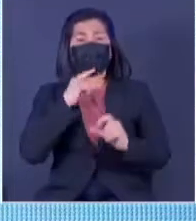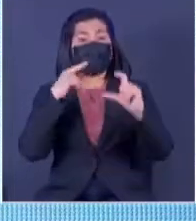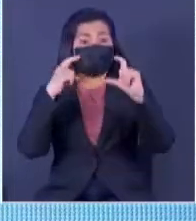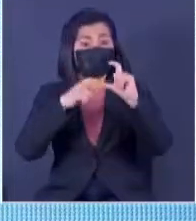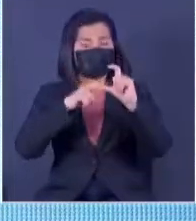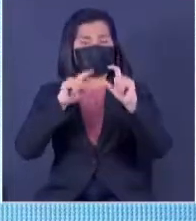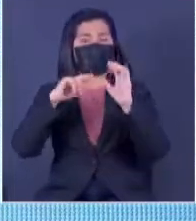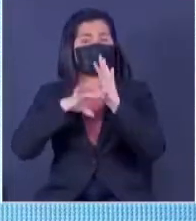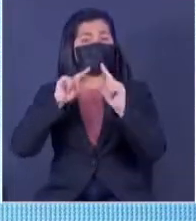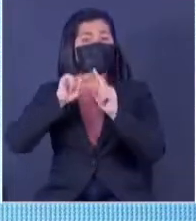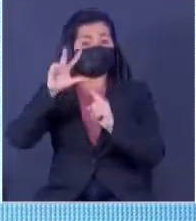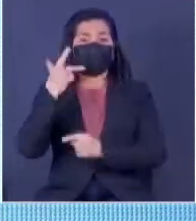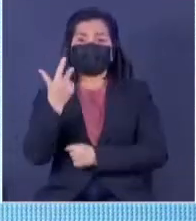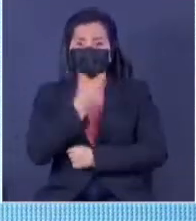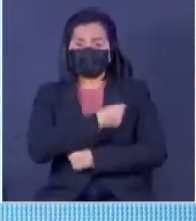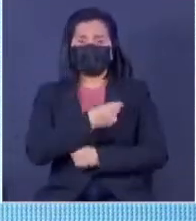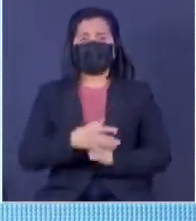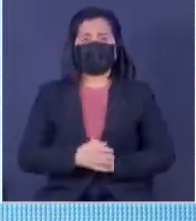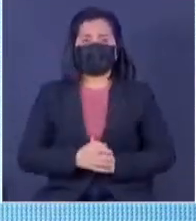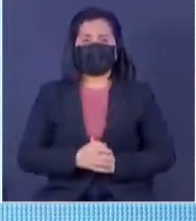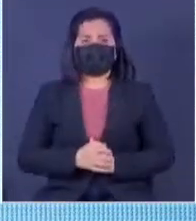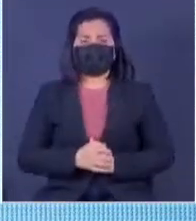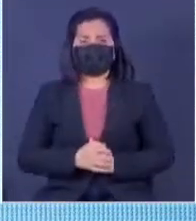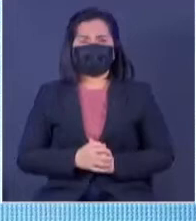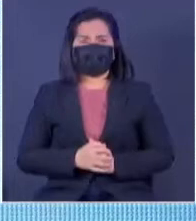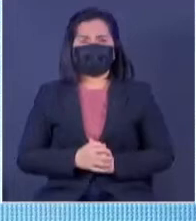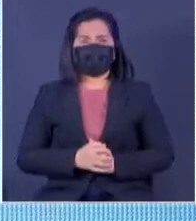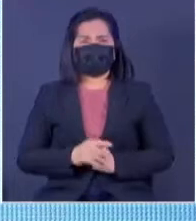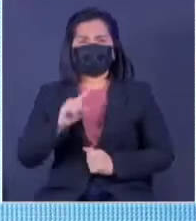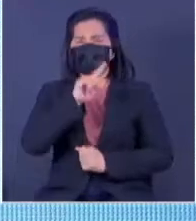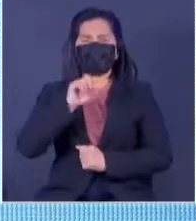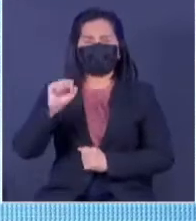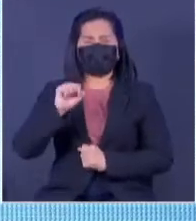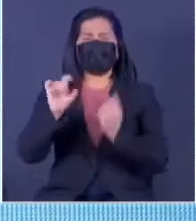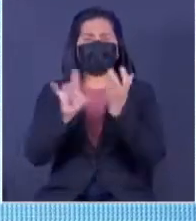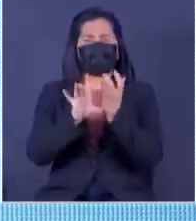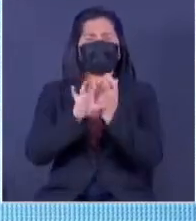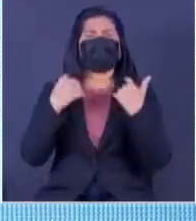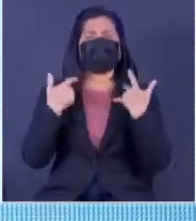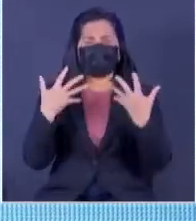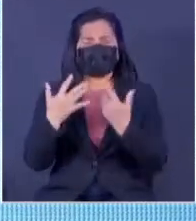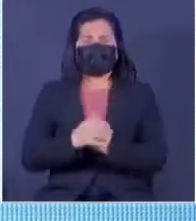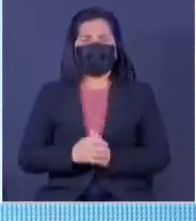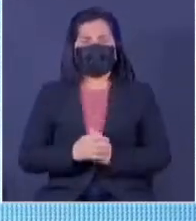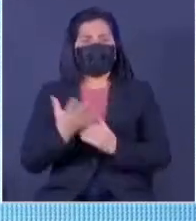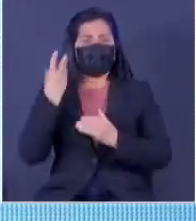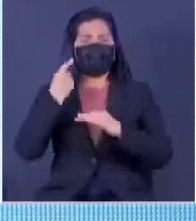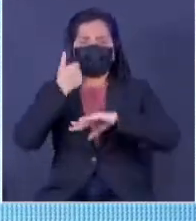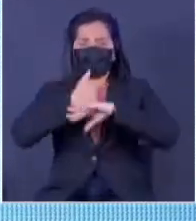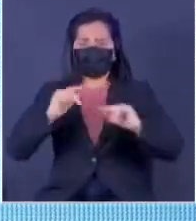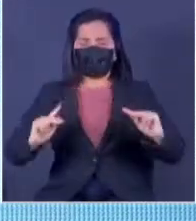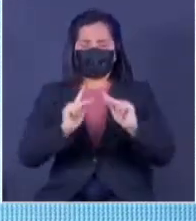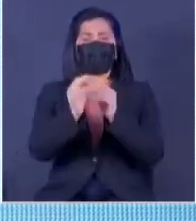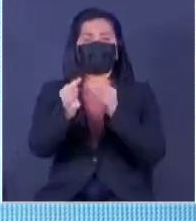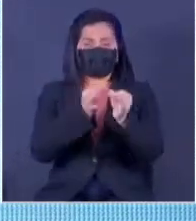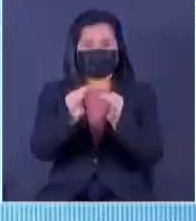ไฟเซอร์เป็นเข็ม3แล้วเนี่ยเดี๋ยวจะกลายเป็นว่าชัดเจนว่าซิโนแวคเนี่ยไม่มีประสิทธิภาพเพียงพอเมื่อวานนี้รัฐมนตรีก็เลยต้องออกมาชี้แจ